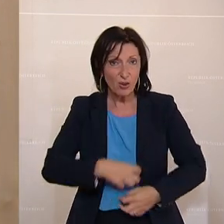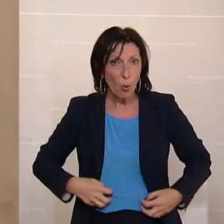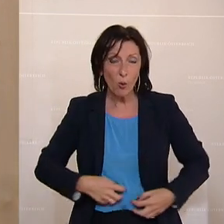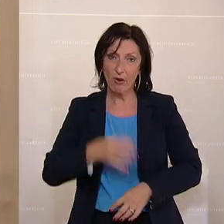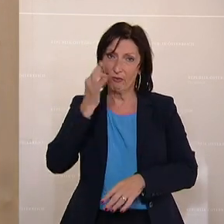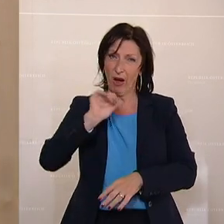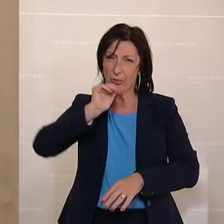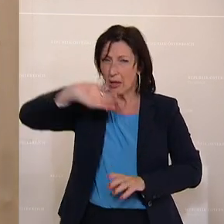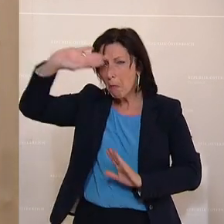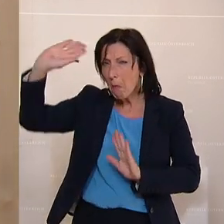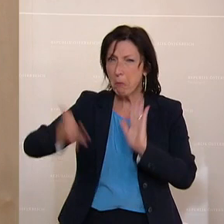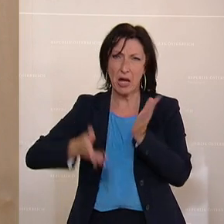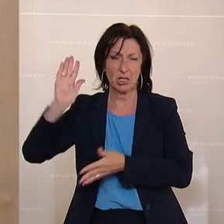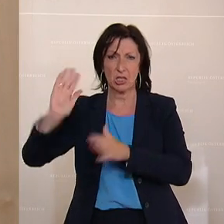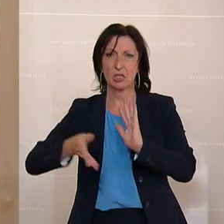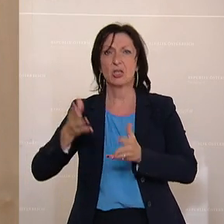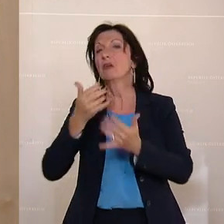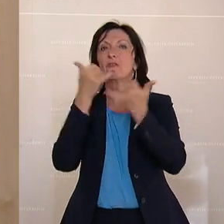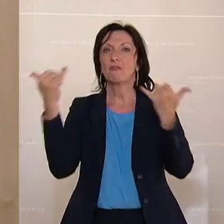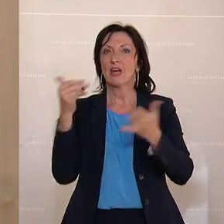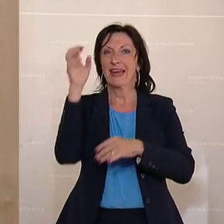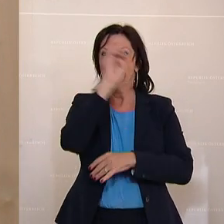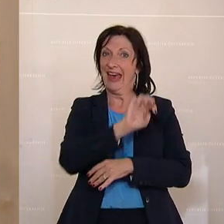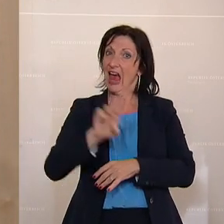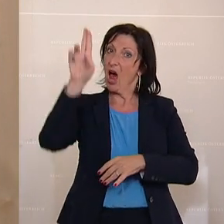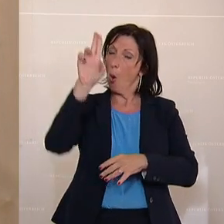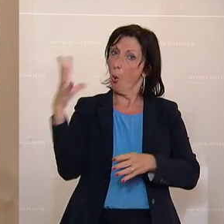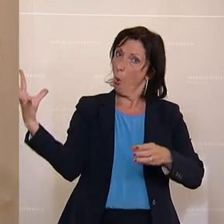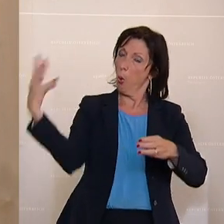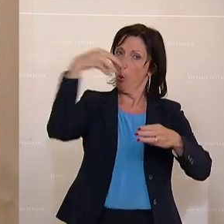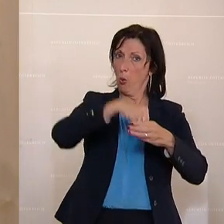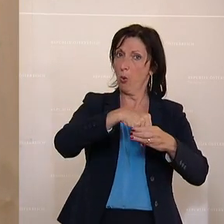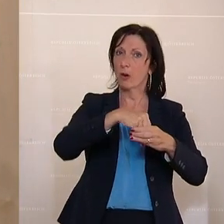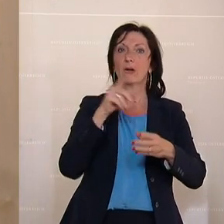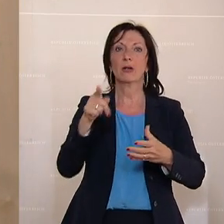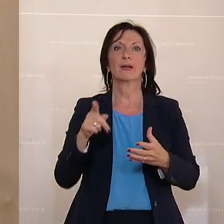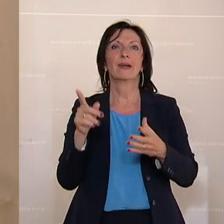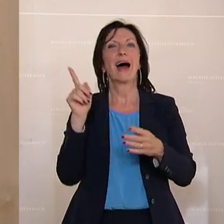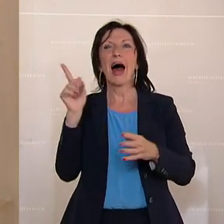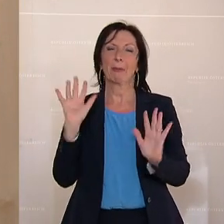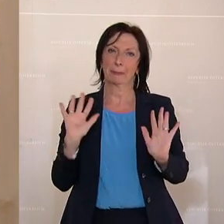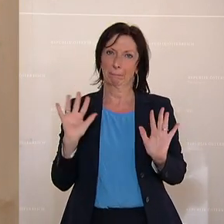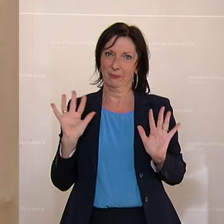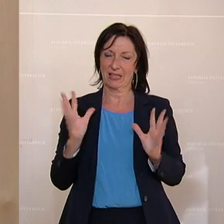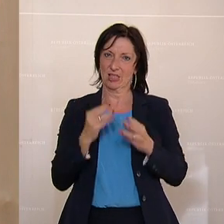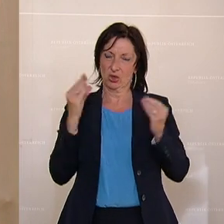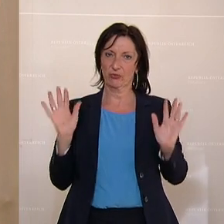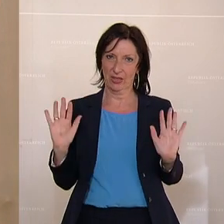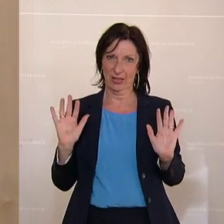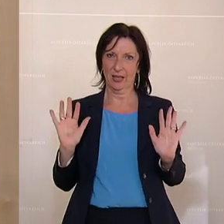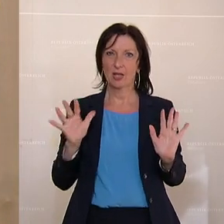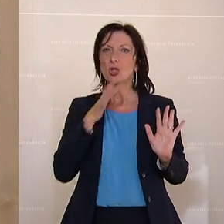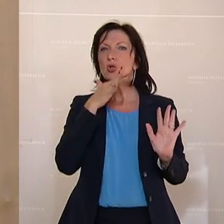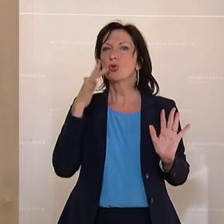werden. Über EU-Resettlement. So europäisch konstruktiv ist man ja dann doch nicht. So viel Mensch